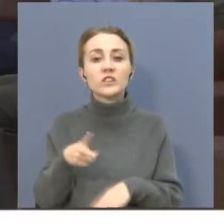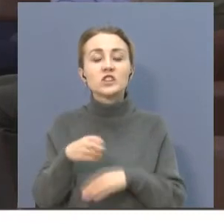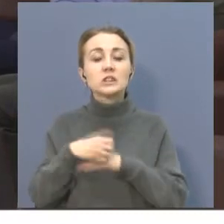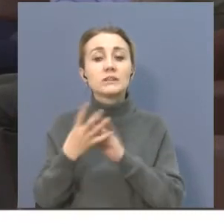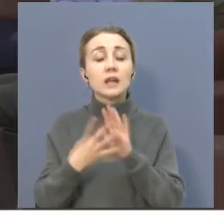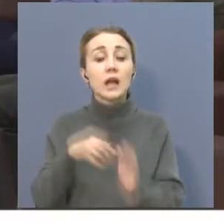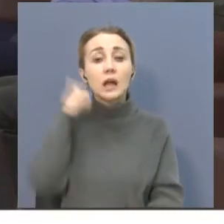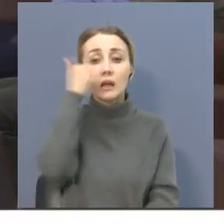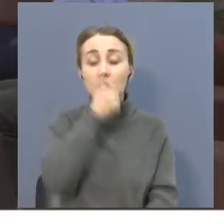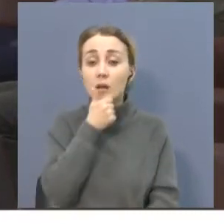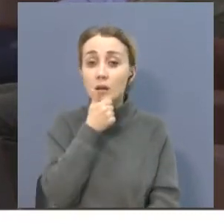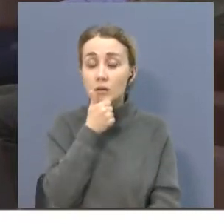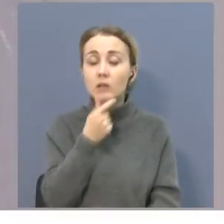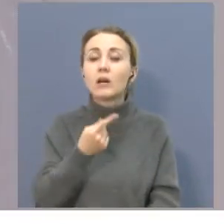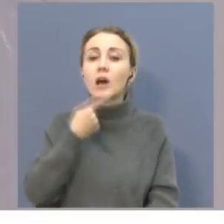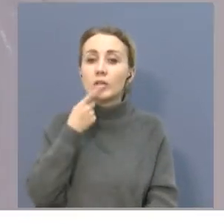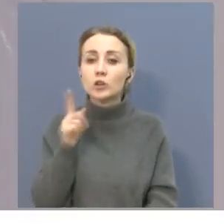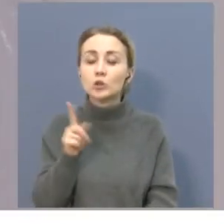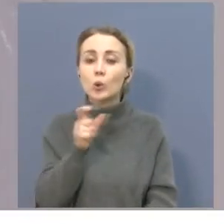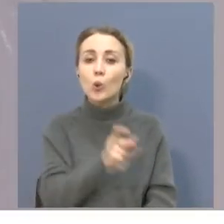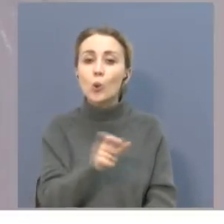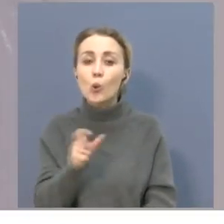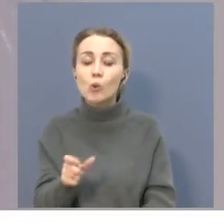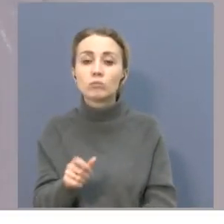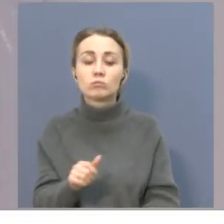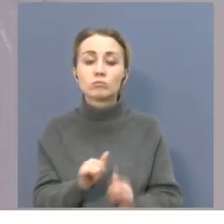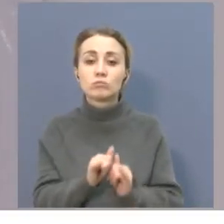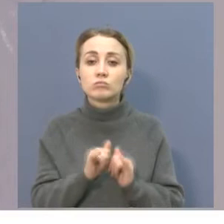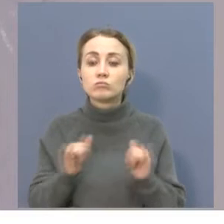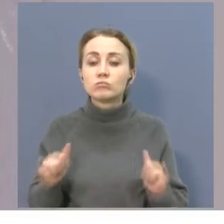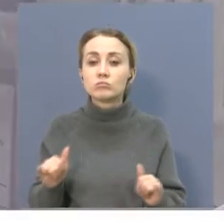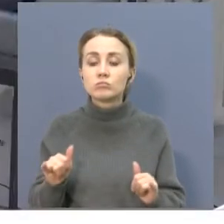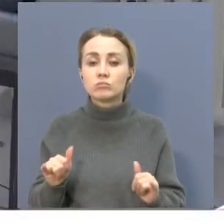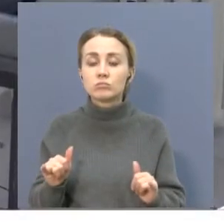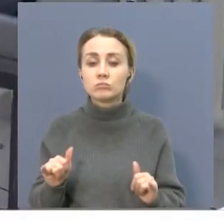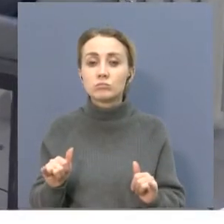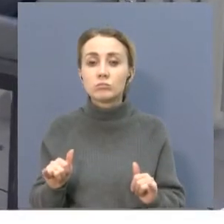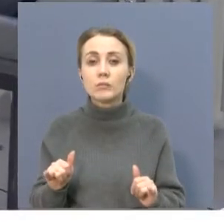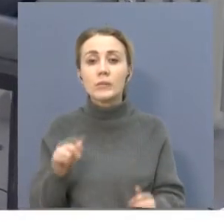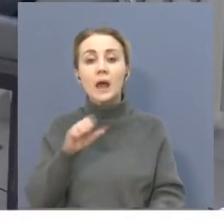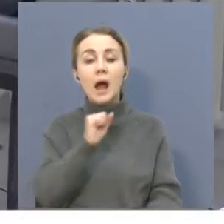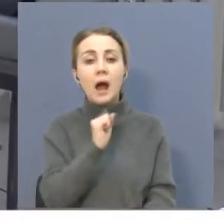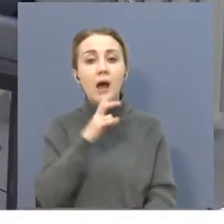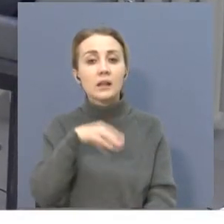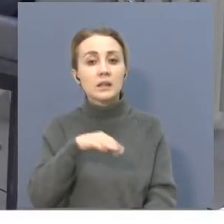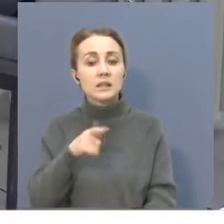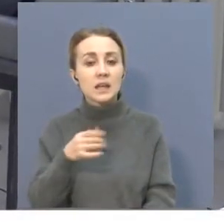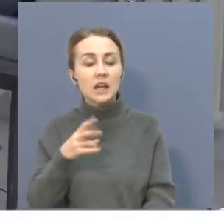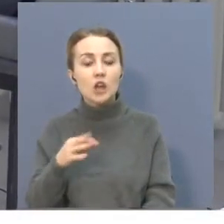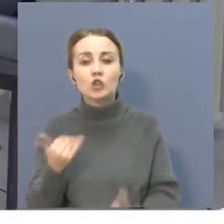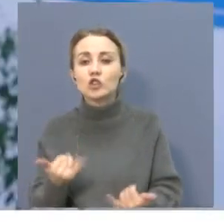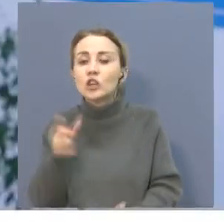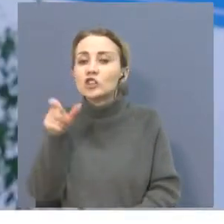адамдар үшін донор табу мүмкіндігі 10001, ал сирек кездесетін түрлер үшін 10 000 000-да 1 екенін